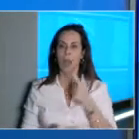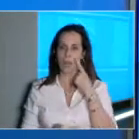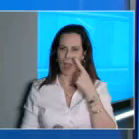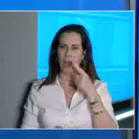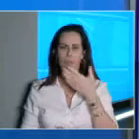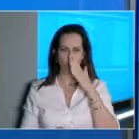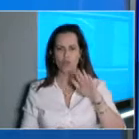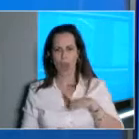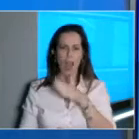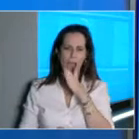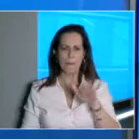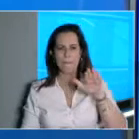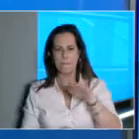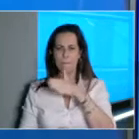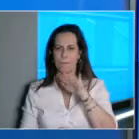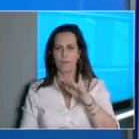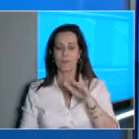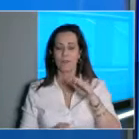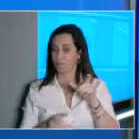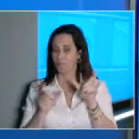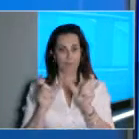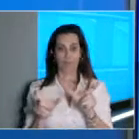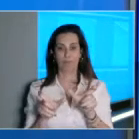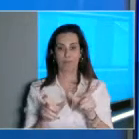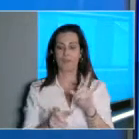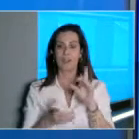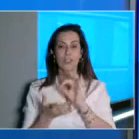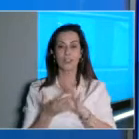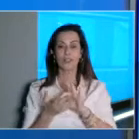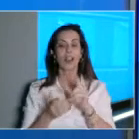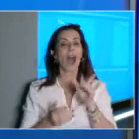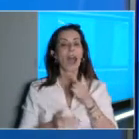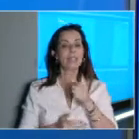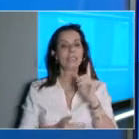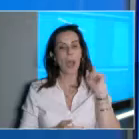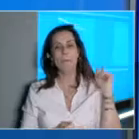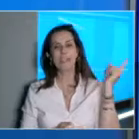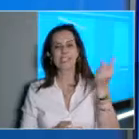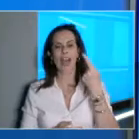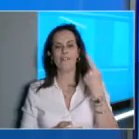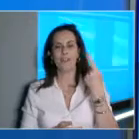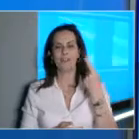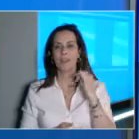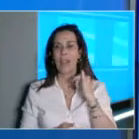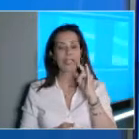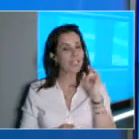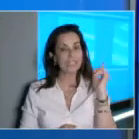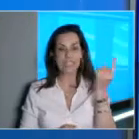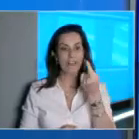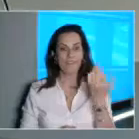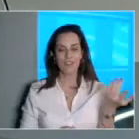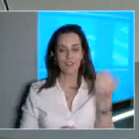העלייה לירושלים, הכביש סגור, ואז כתוב הכניסה מסביב, רק איזה סביב